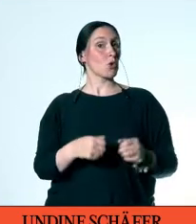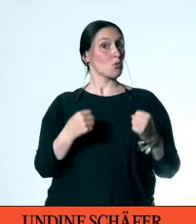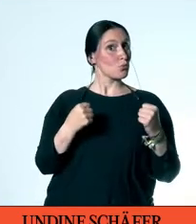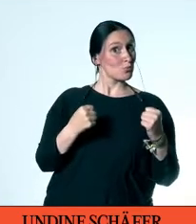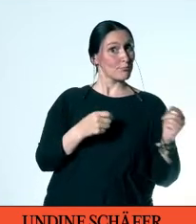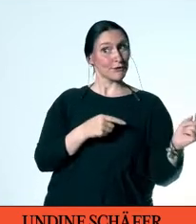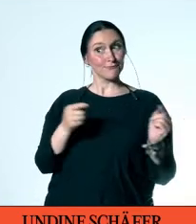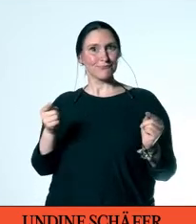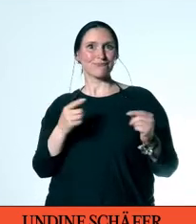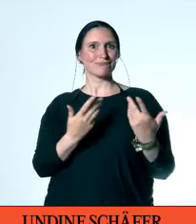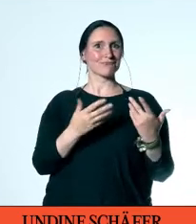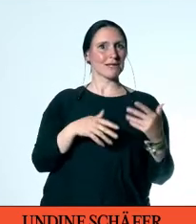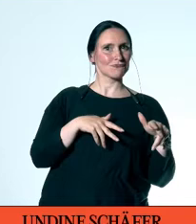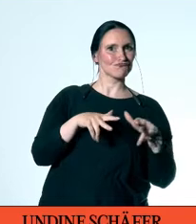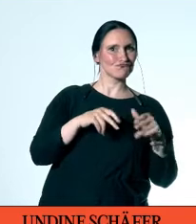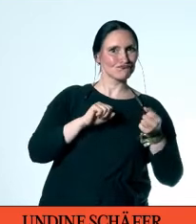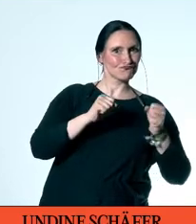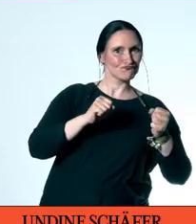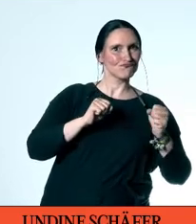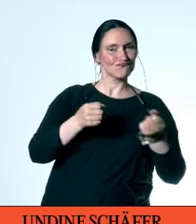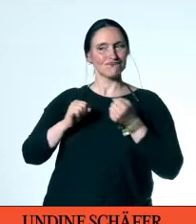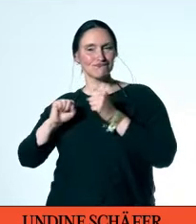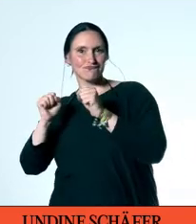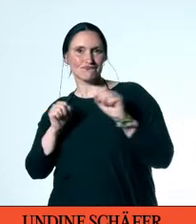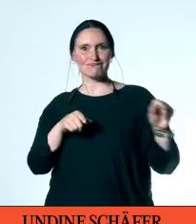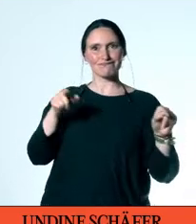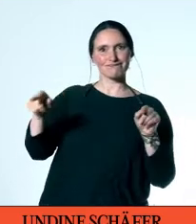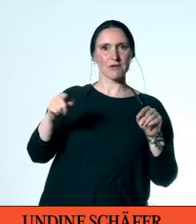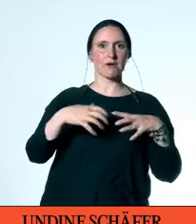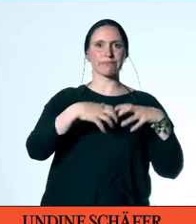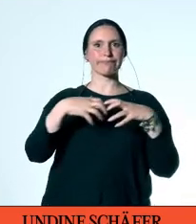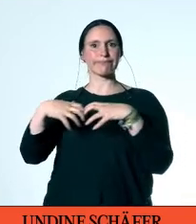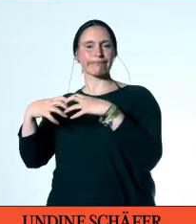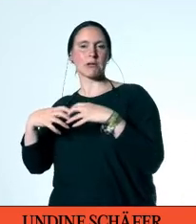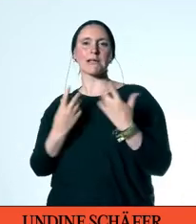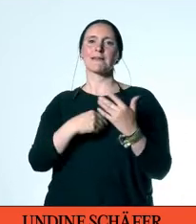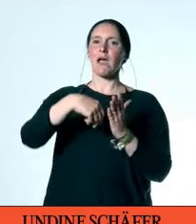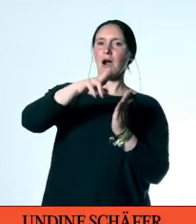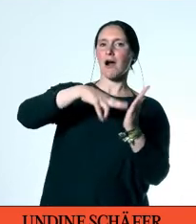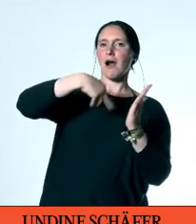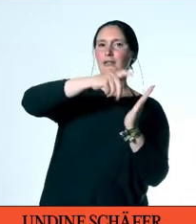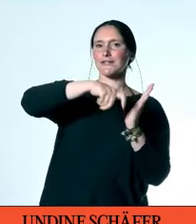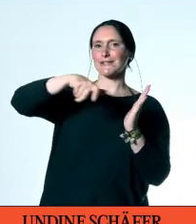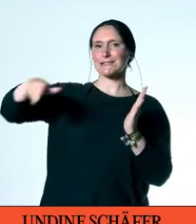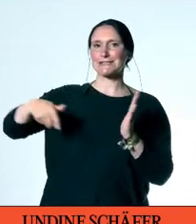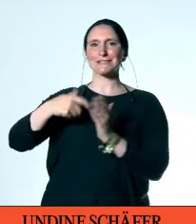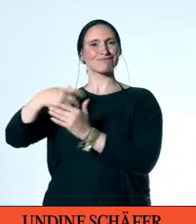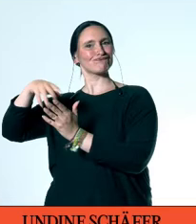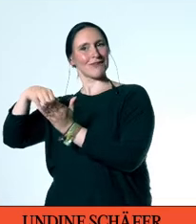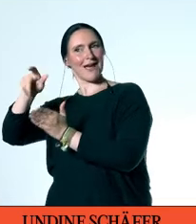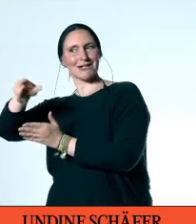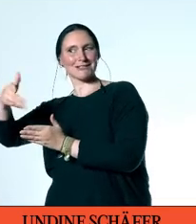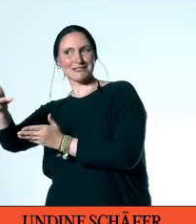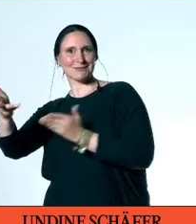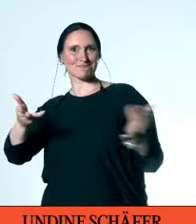Wir wissen ja, dass ihr beide Organisationen bzw.